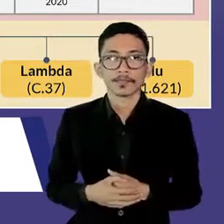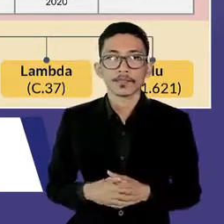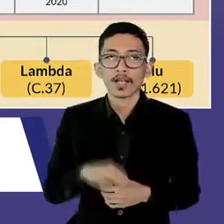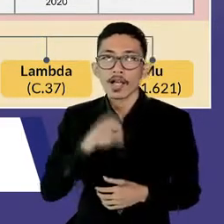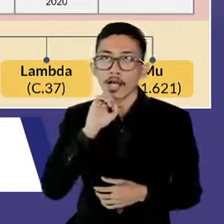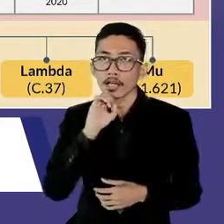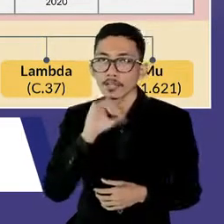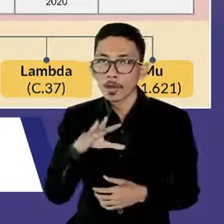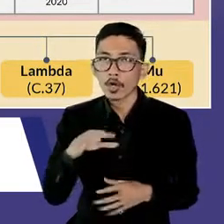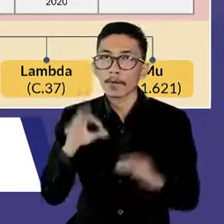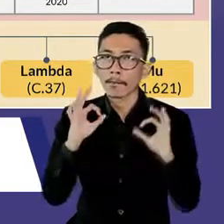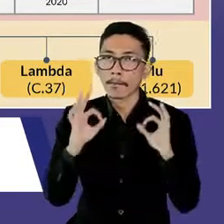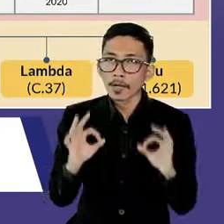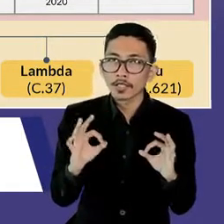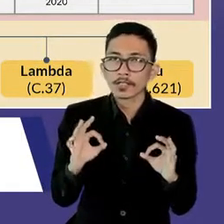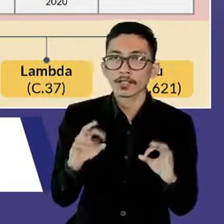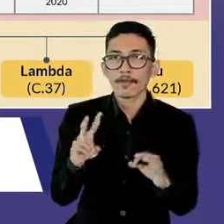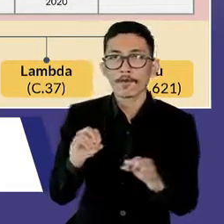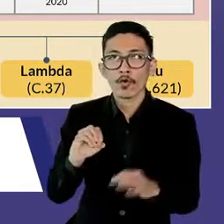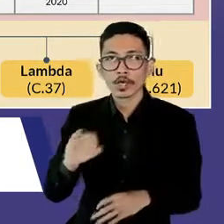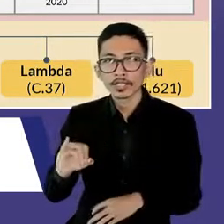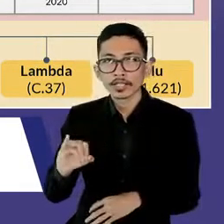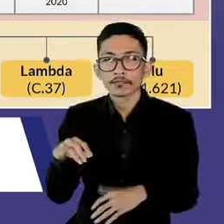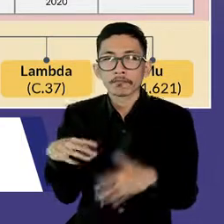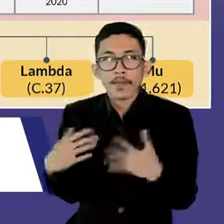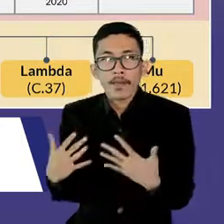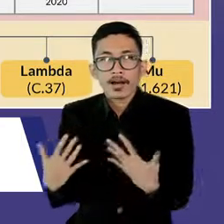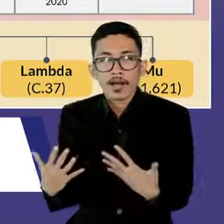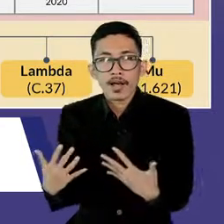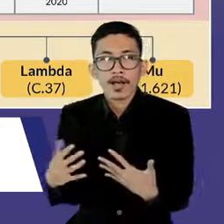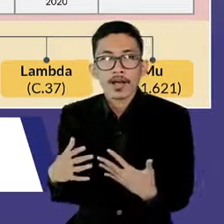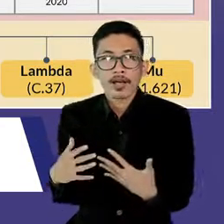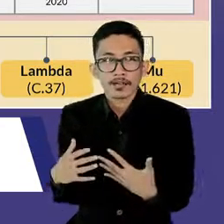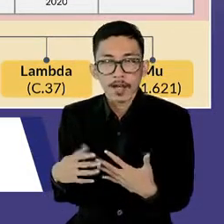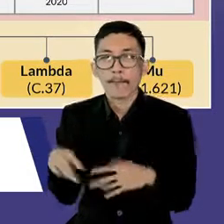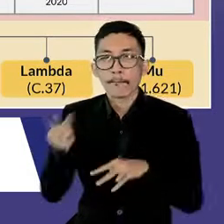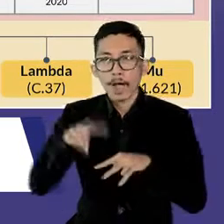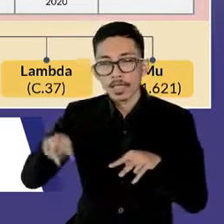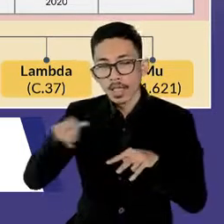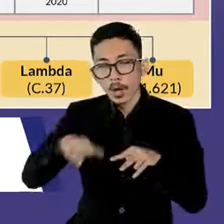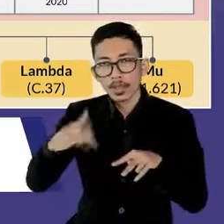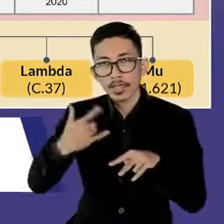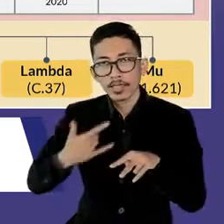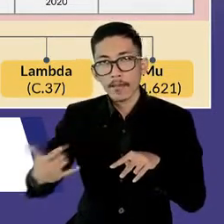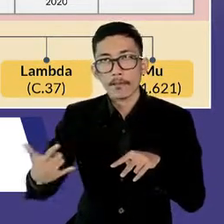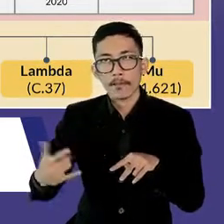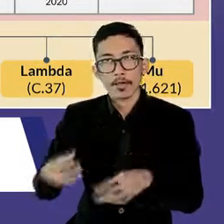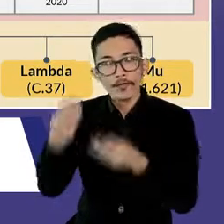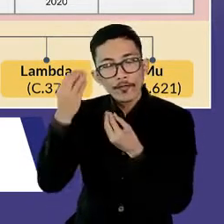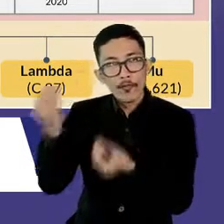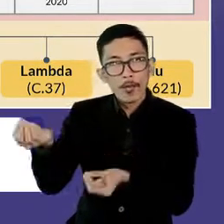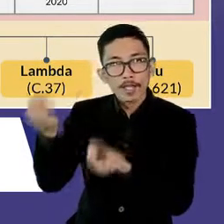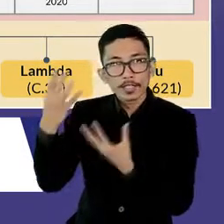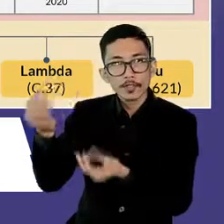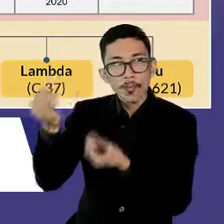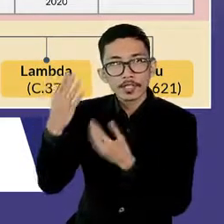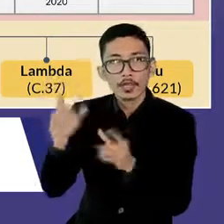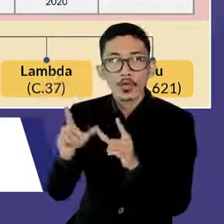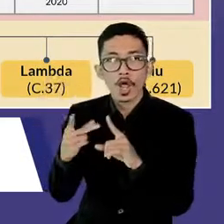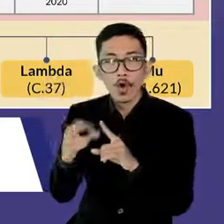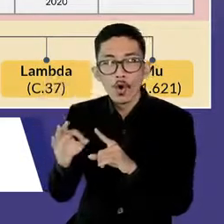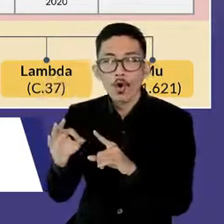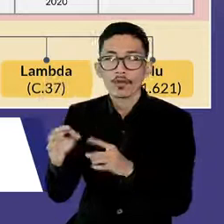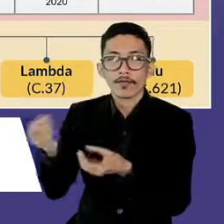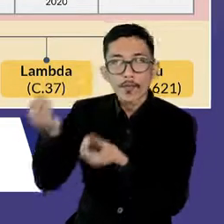menghadapi keberadaan varian vu ini ialah terus memantau perkembangan informasi dari WHO